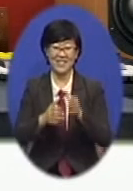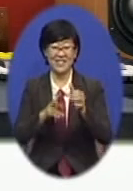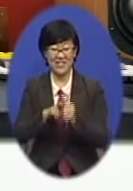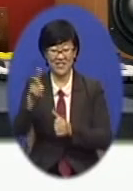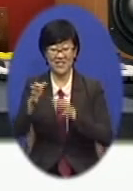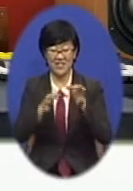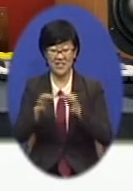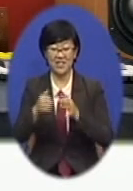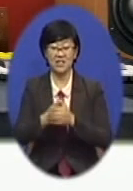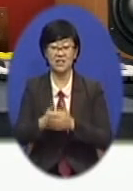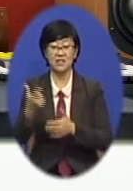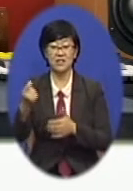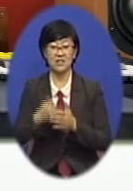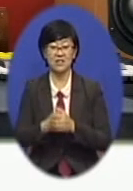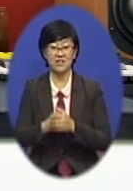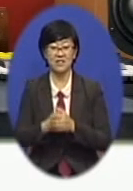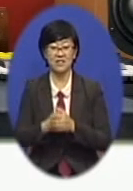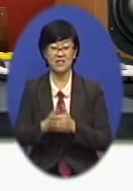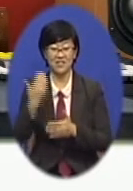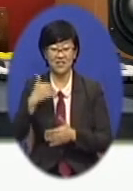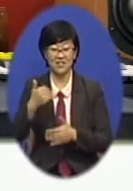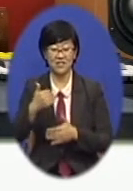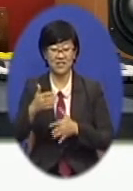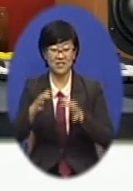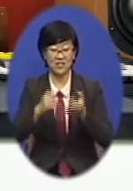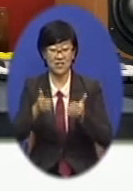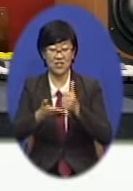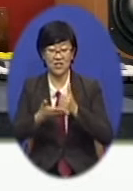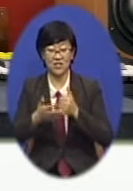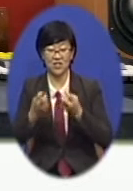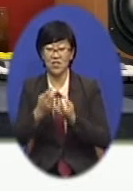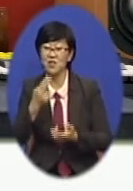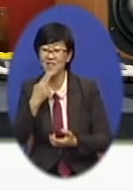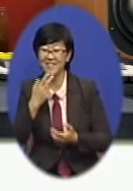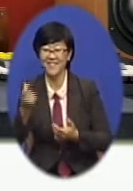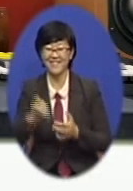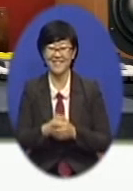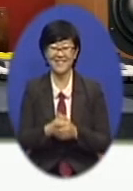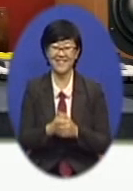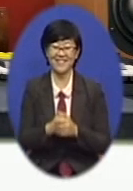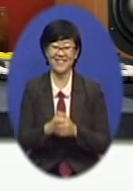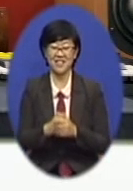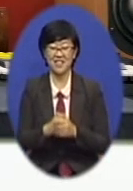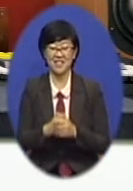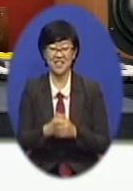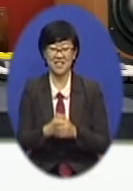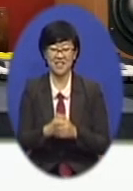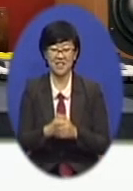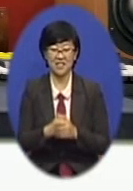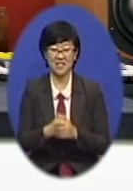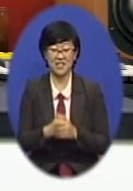그러면? 예예. 예. 그럼 누가 오면 어쩌죠? 아무도 지금 없어요. 없어요. 예.